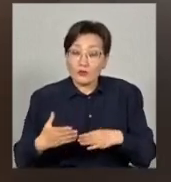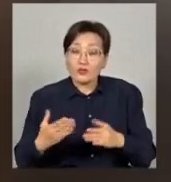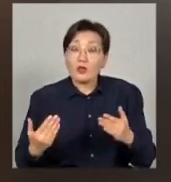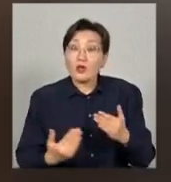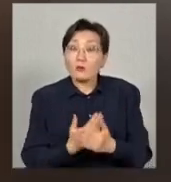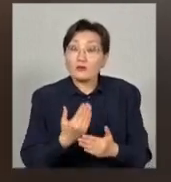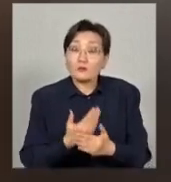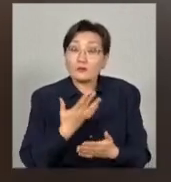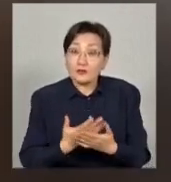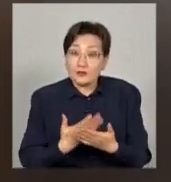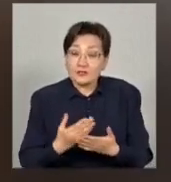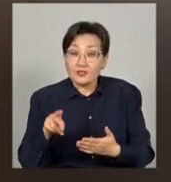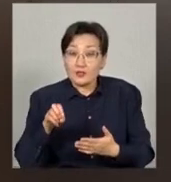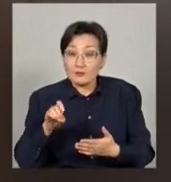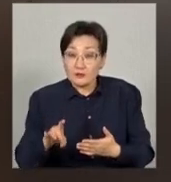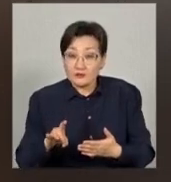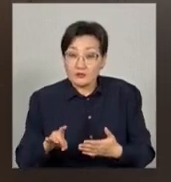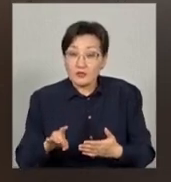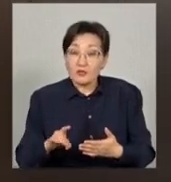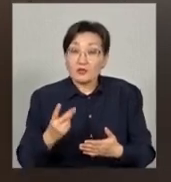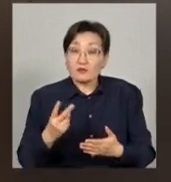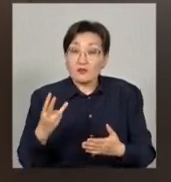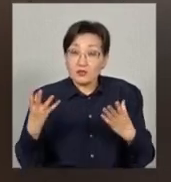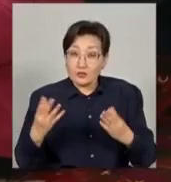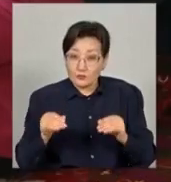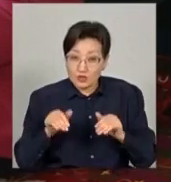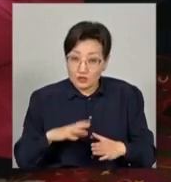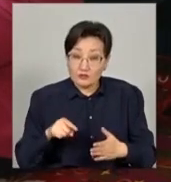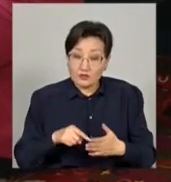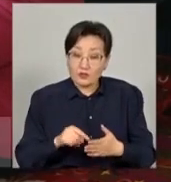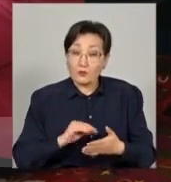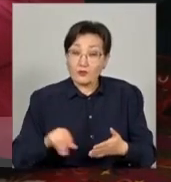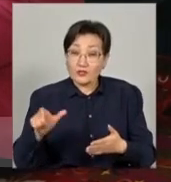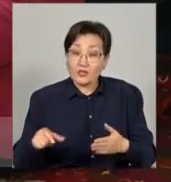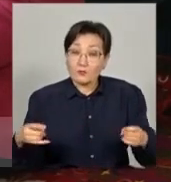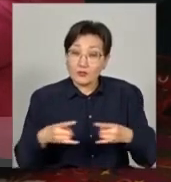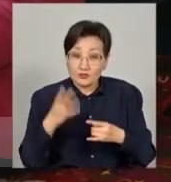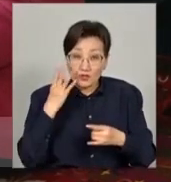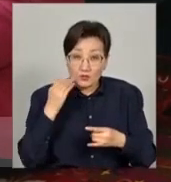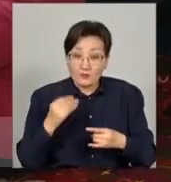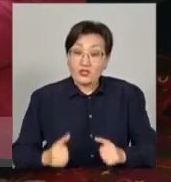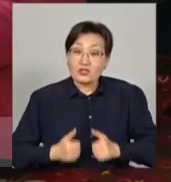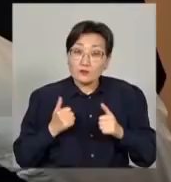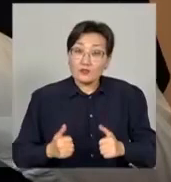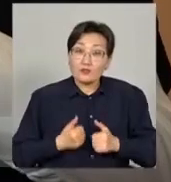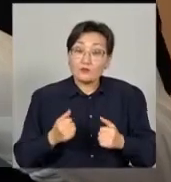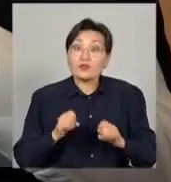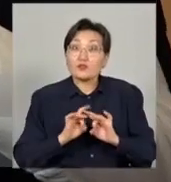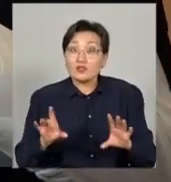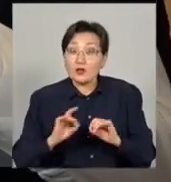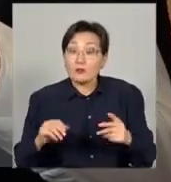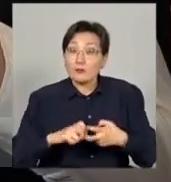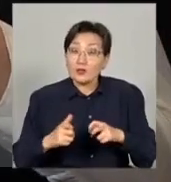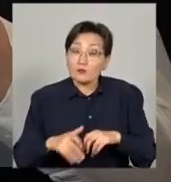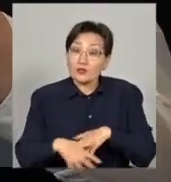дамиром анитовым за два-три дня решился вопрос корреспонденты и телеканала Алматы стараются осветить проблемы